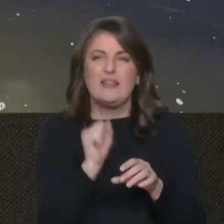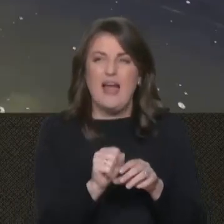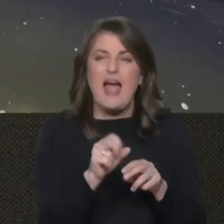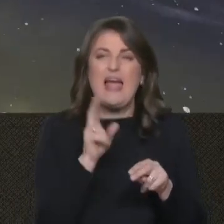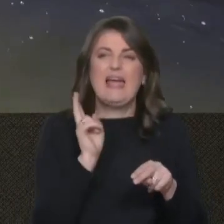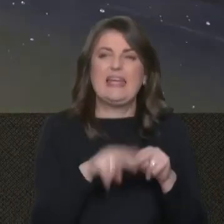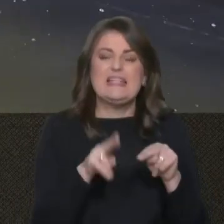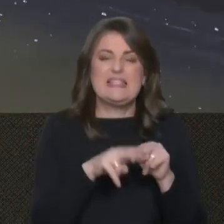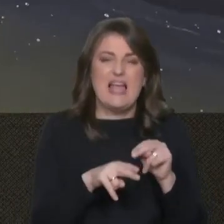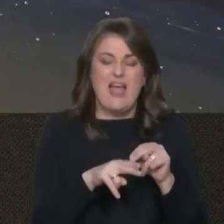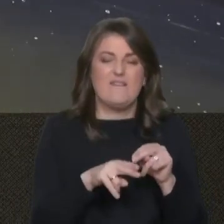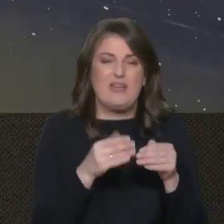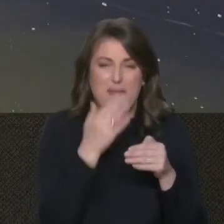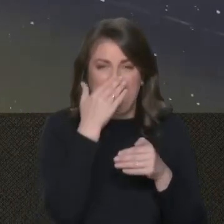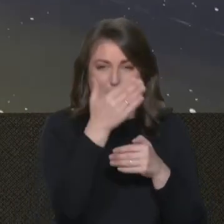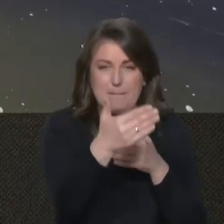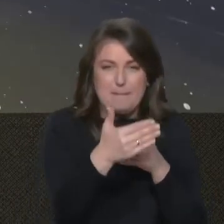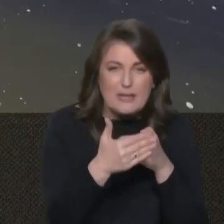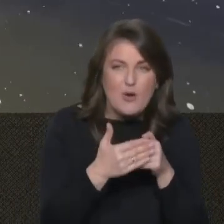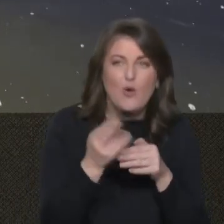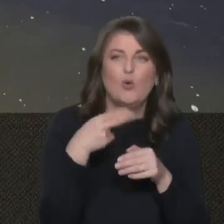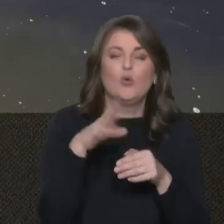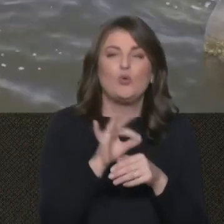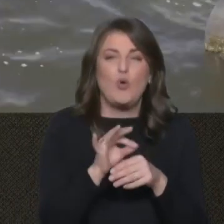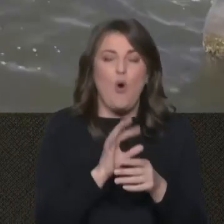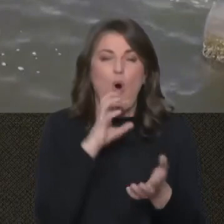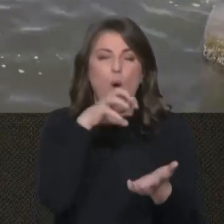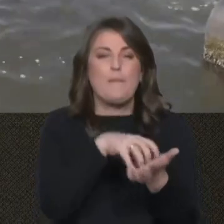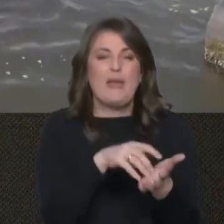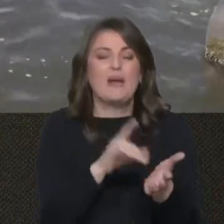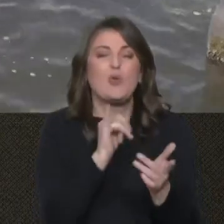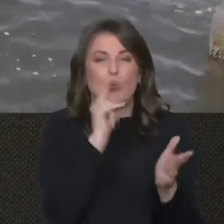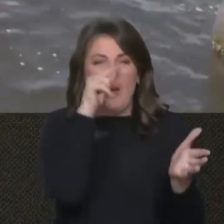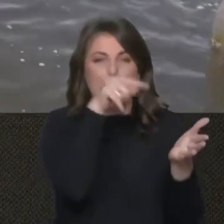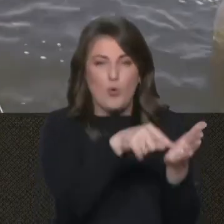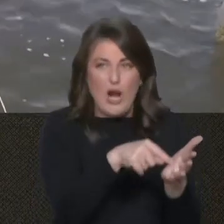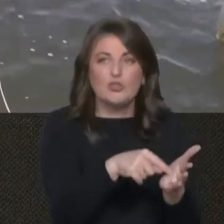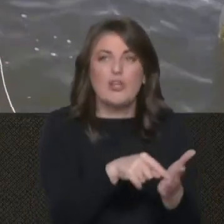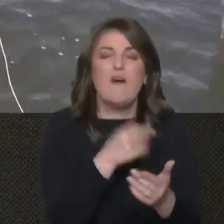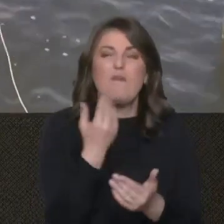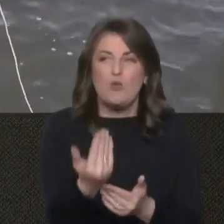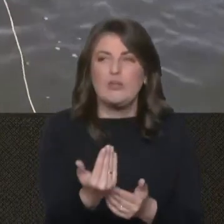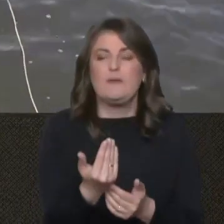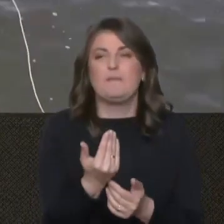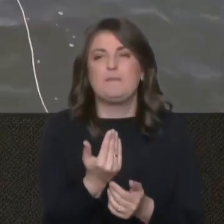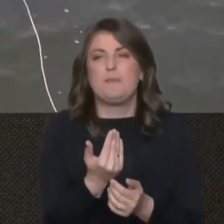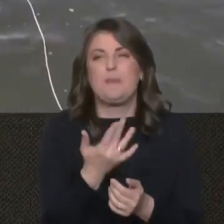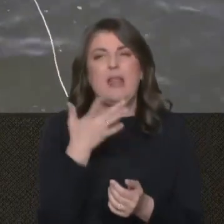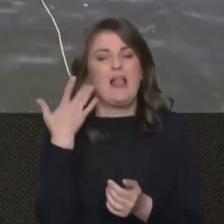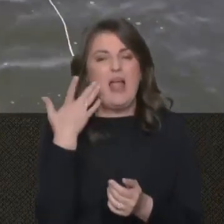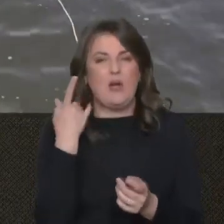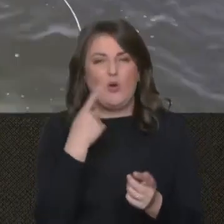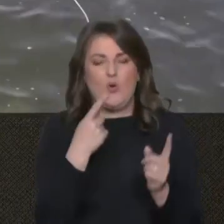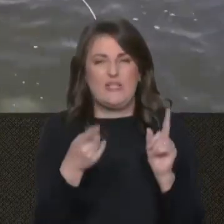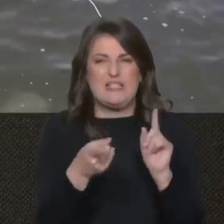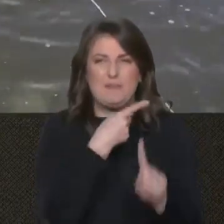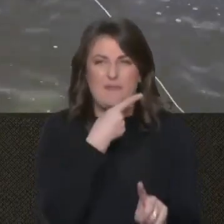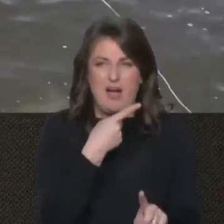на кінцевій ділянці підходу до об'єкта ураження. От, вони легко